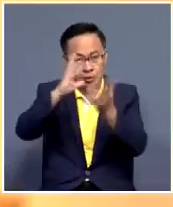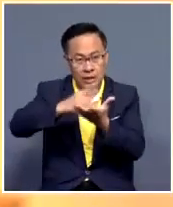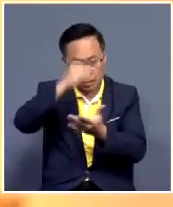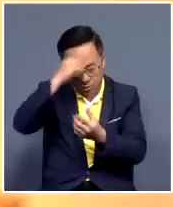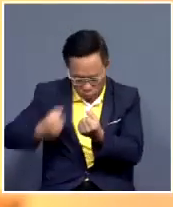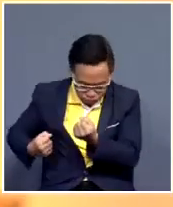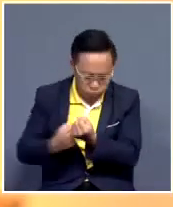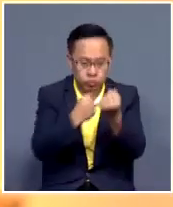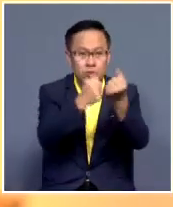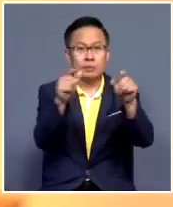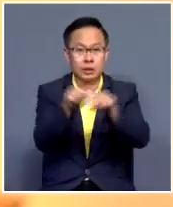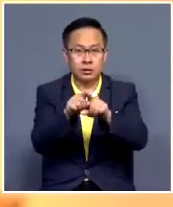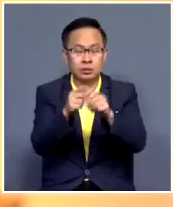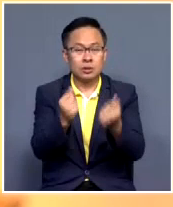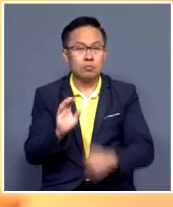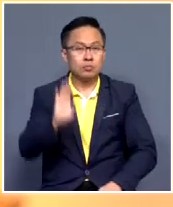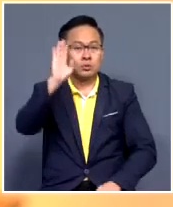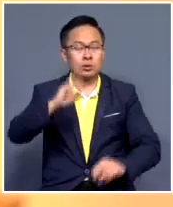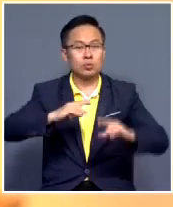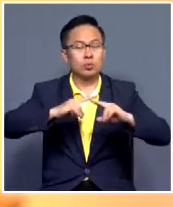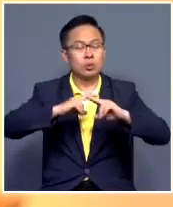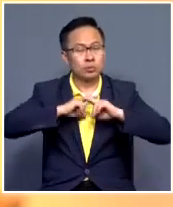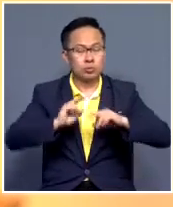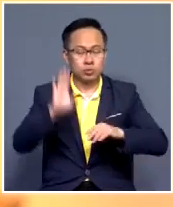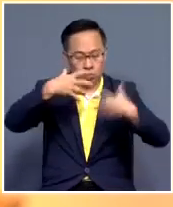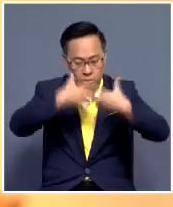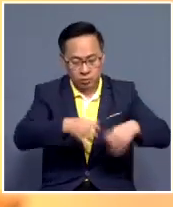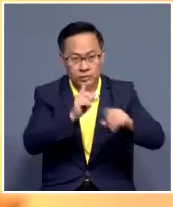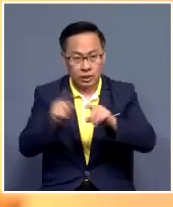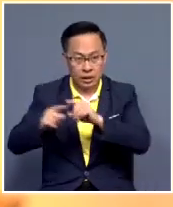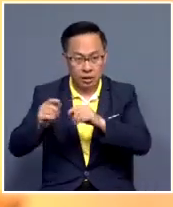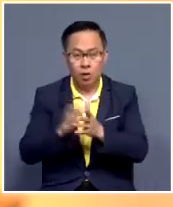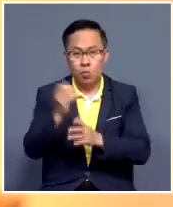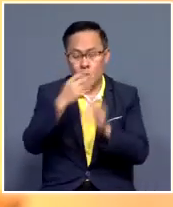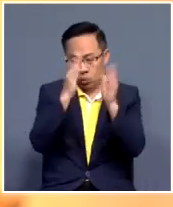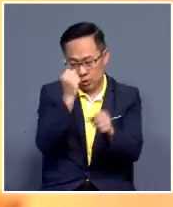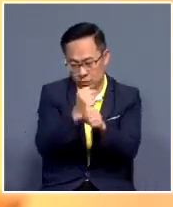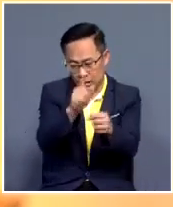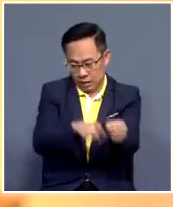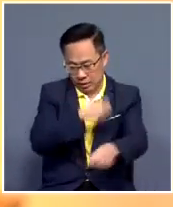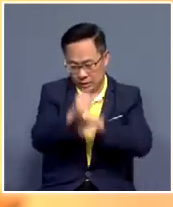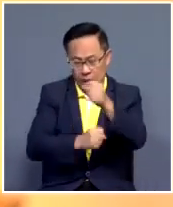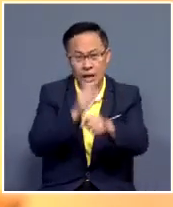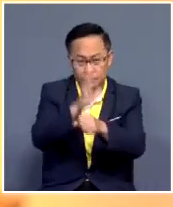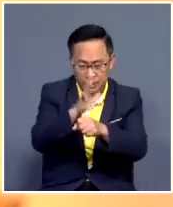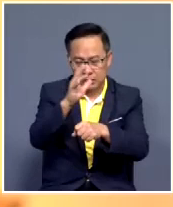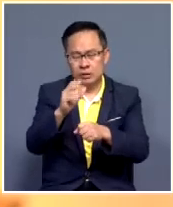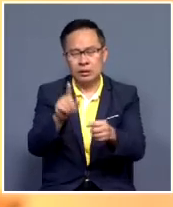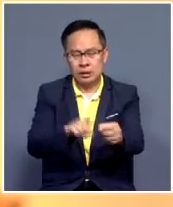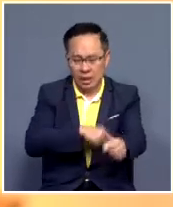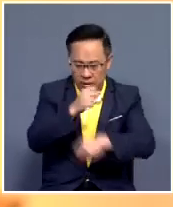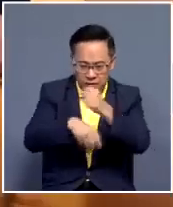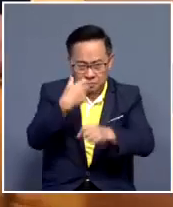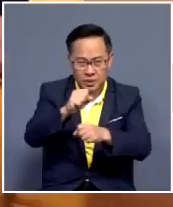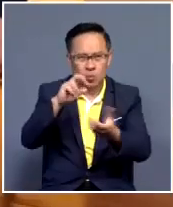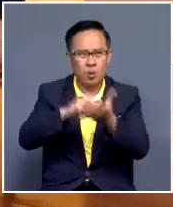อนนี้ก็คือภาคอุตสาหกรรมหรือภาคเอกชนเนี่ยบอกคนที่ทำงานอยู่เขา5ปี10ปีเนี่ยมันเริ่มล้าสมัย